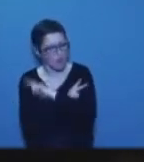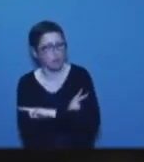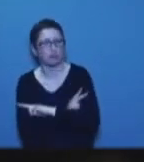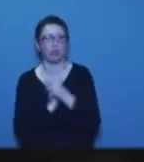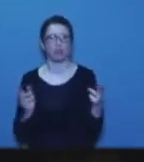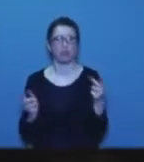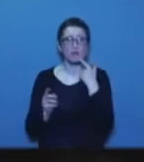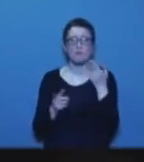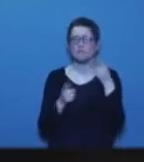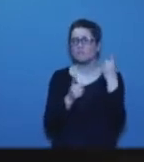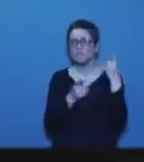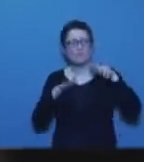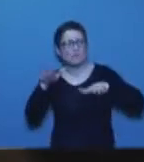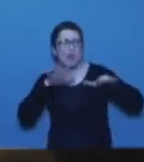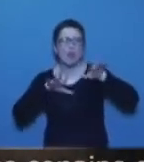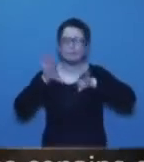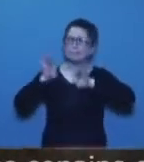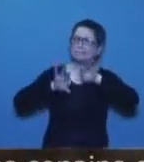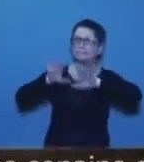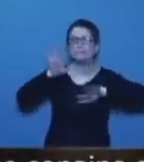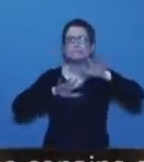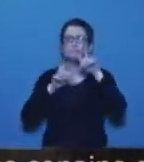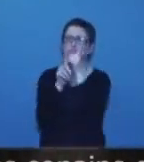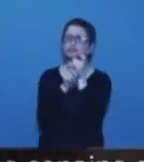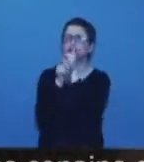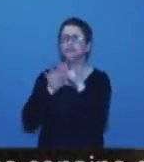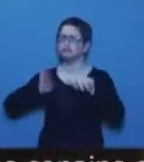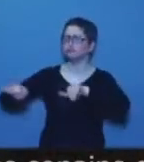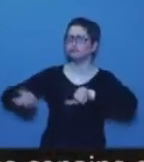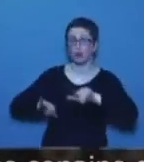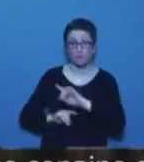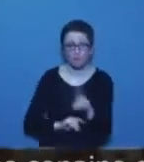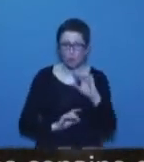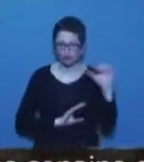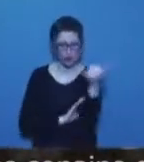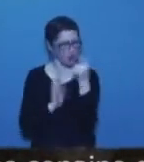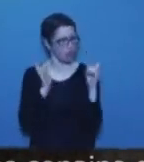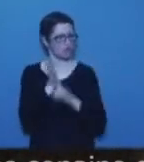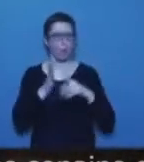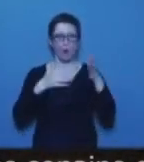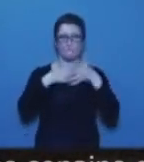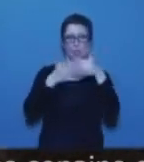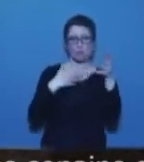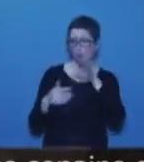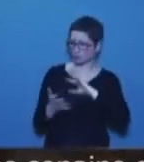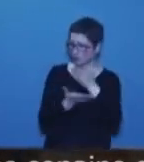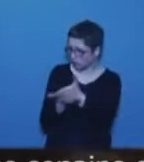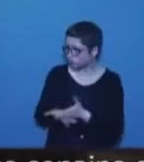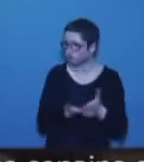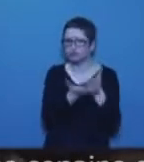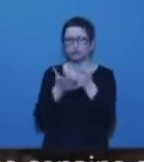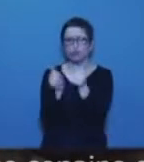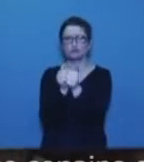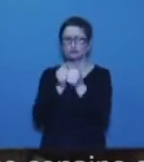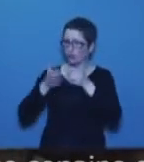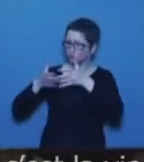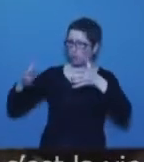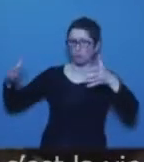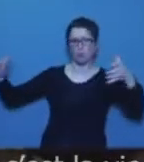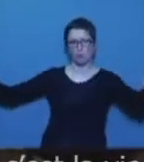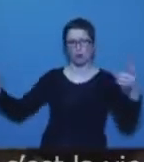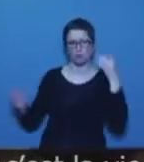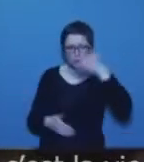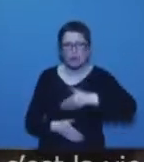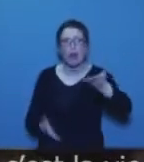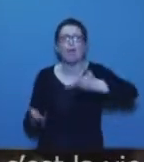les comptes, mais pour prendre chacun notre part de bonheur et essayer de la partager avec les autres et de l'agrandir. Bon, vous le savez, tout ça.